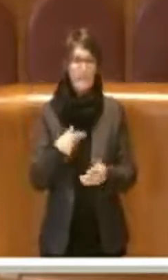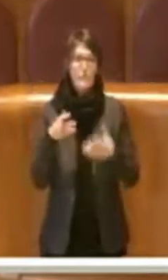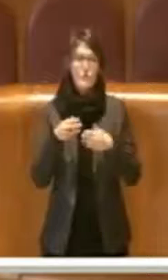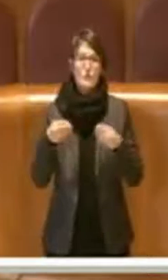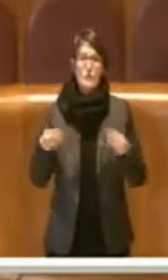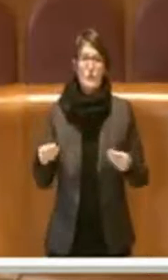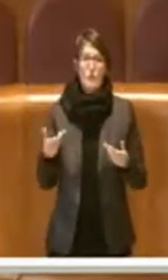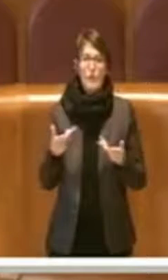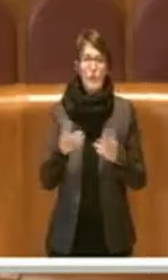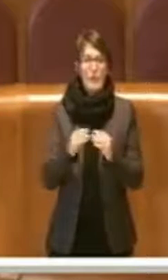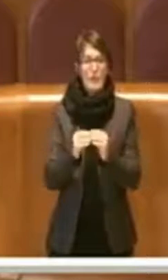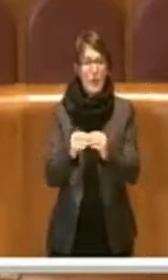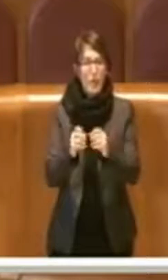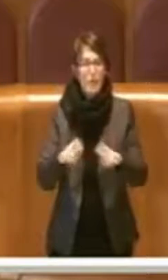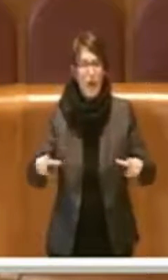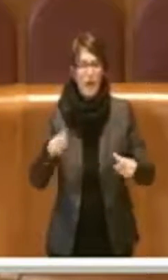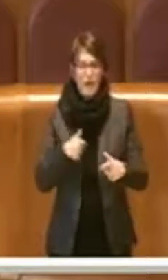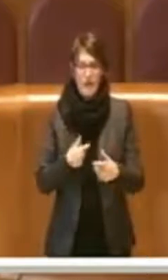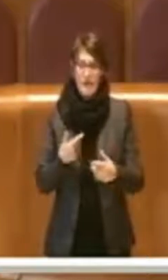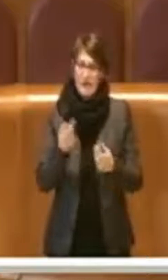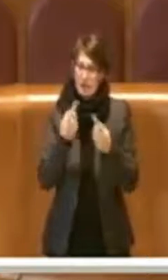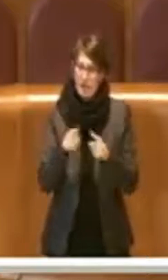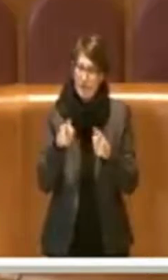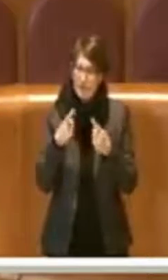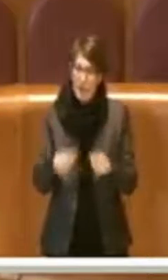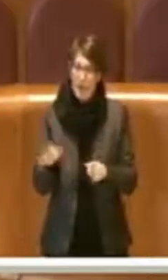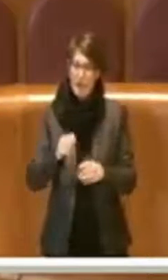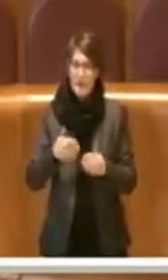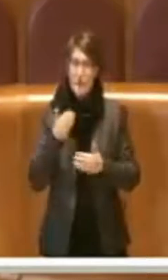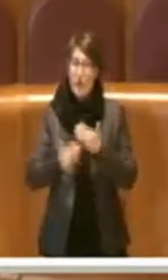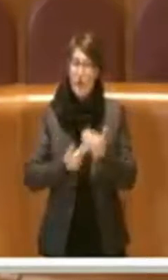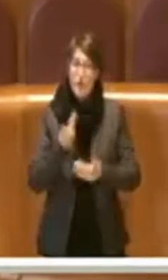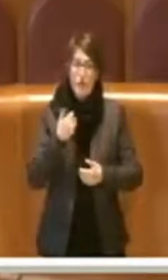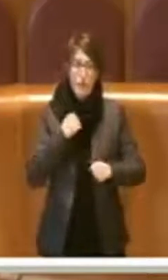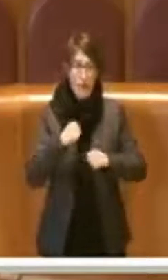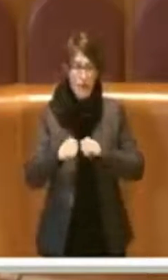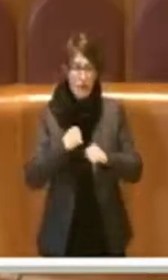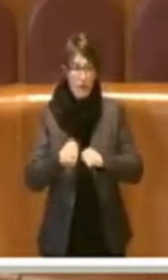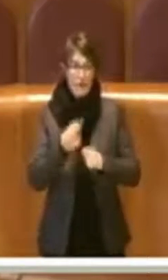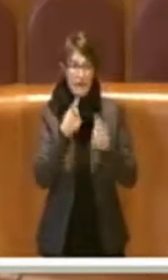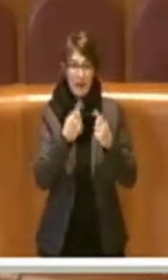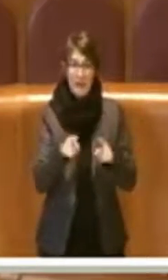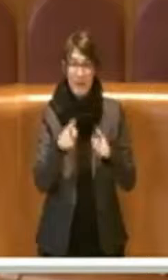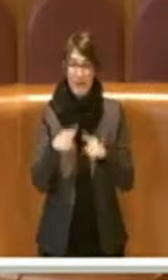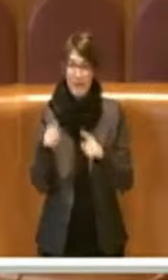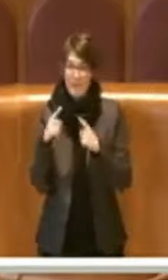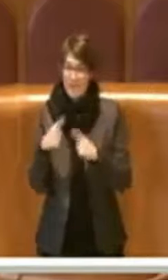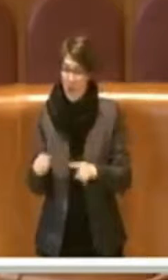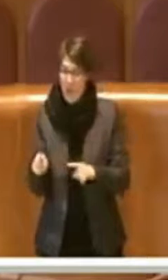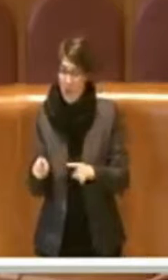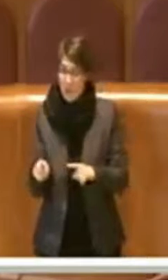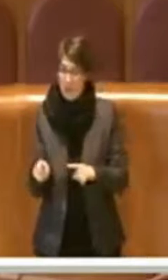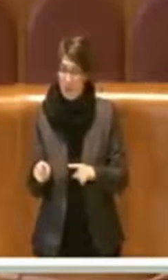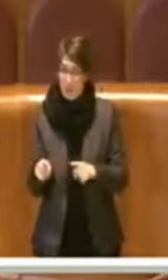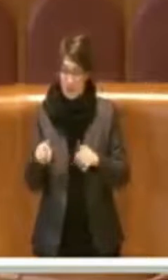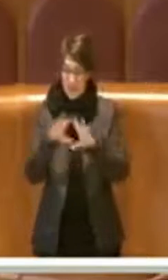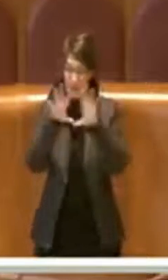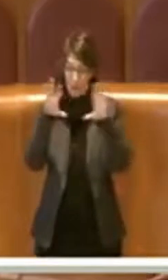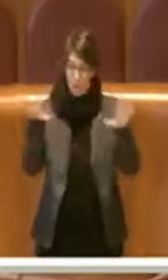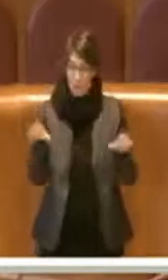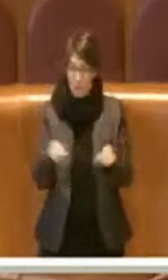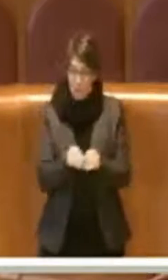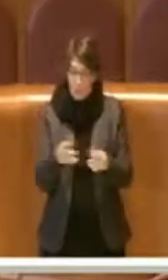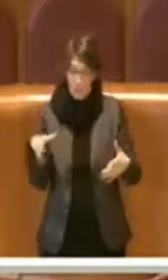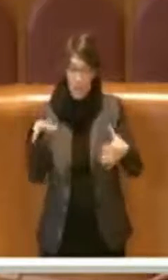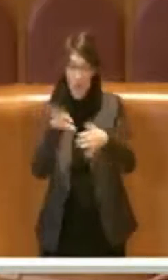anche procedure amministrative differenti che si accavallano, tutte ad insistere su un unico fazzoletto di